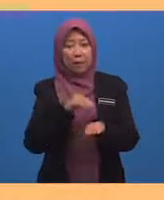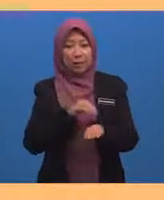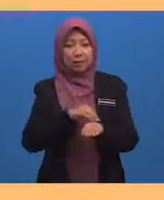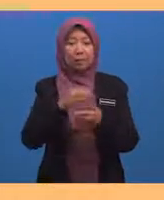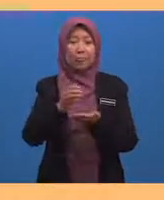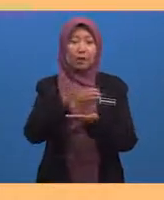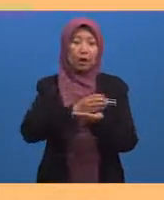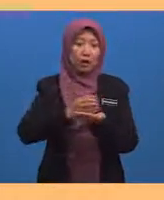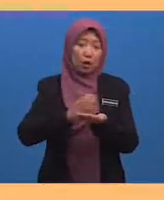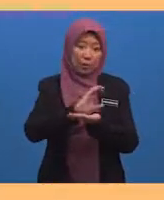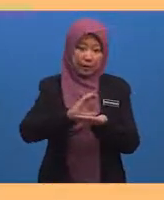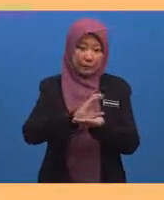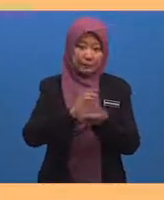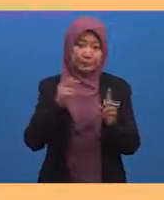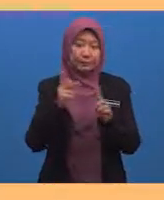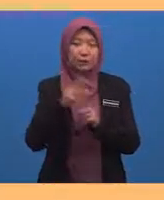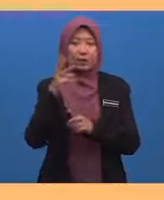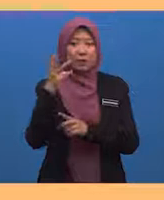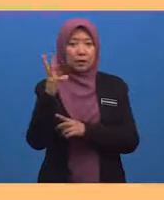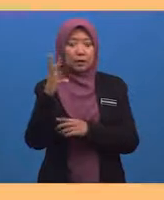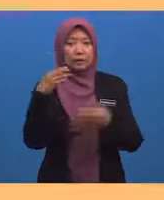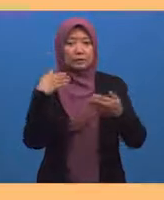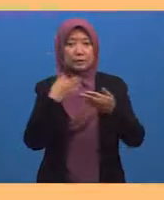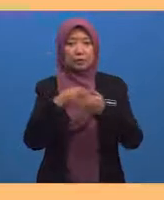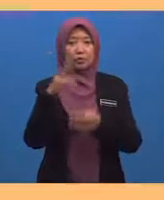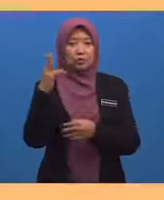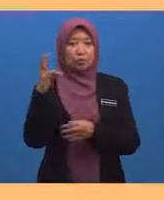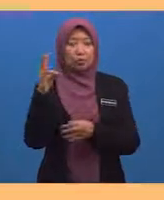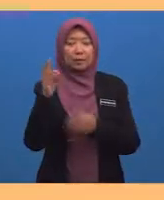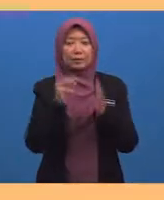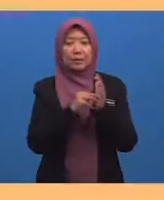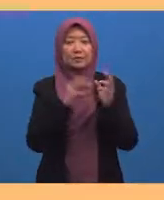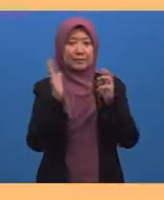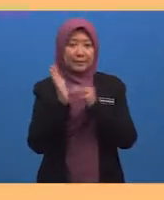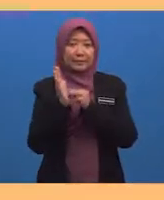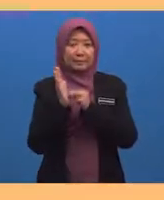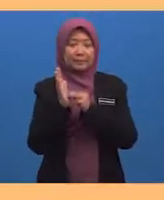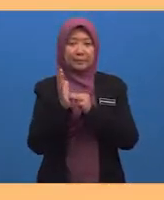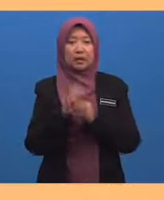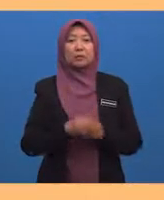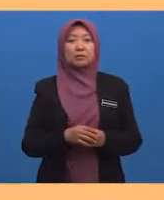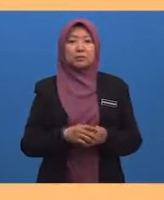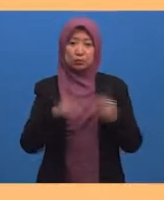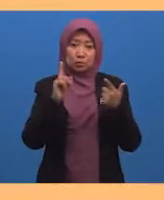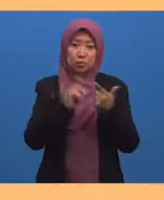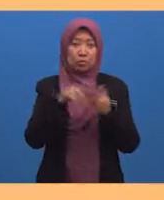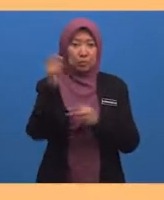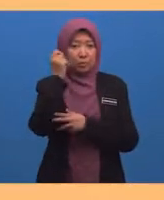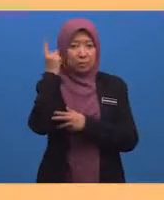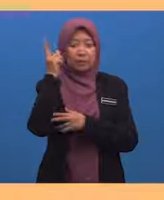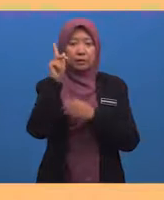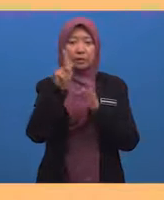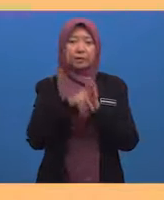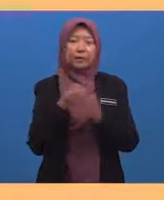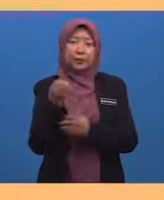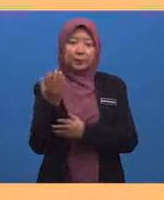hingga abad yang ke-17 Masihi. Yang kedua, memahami perkembangan institusi pendidikan